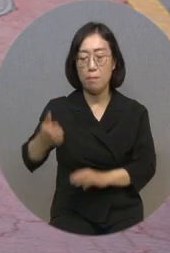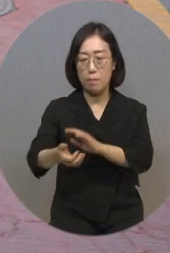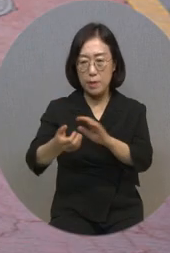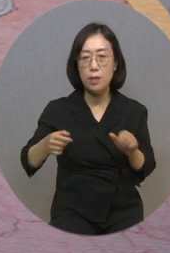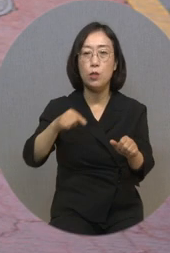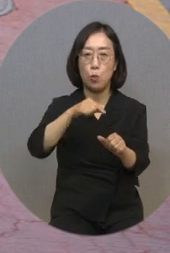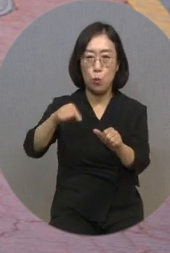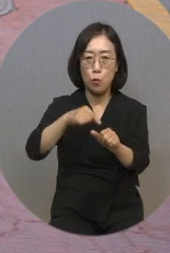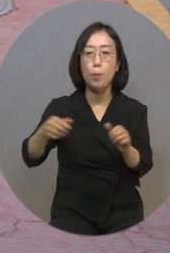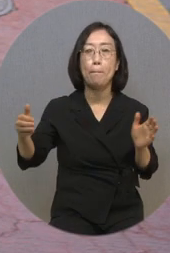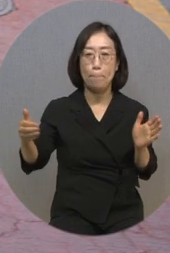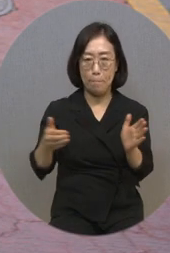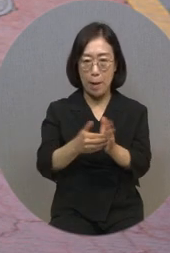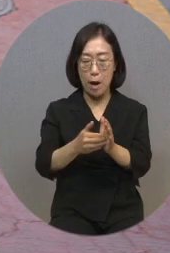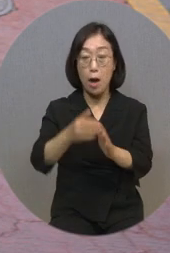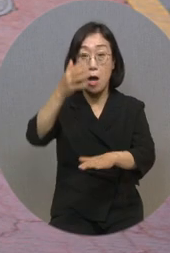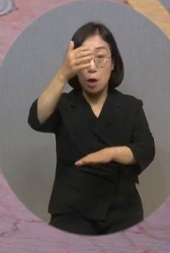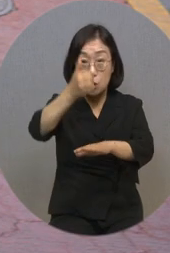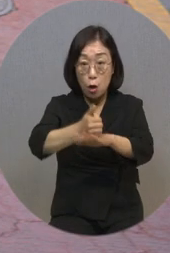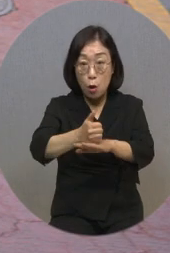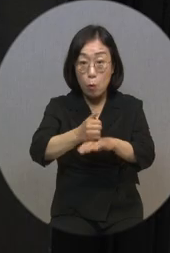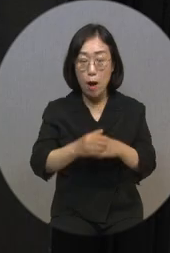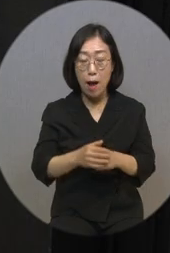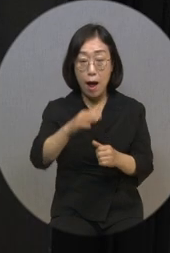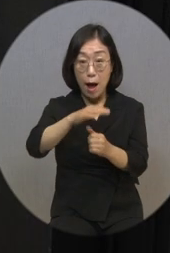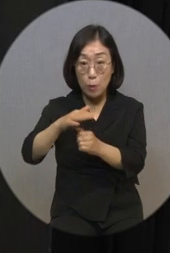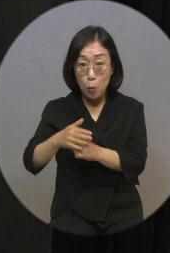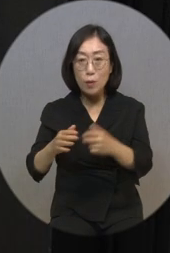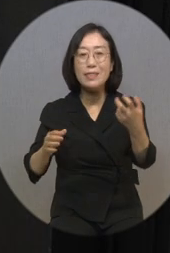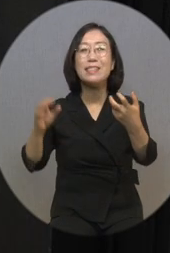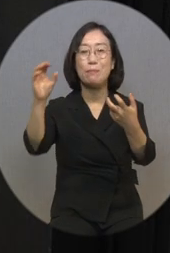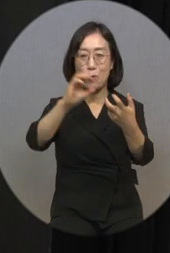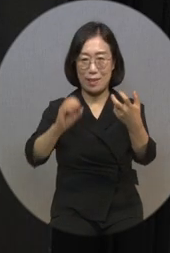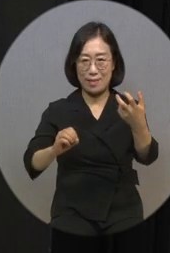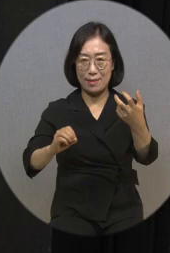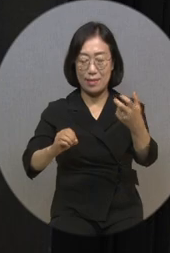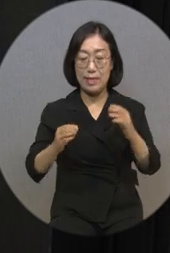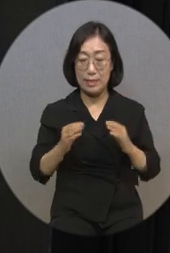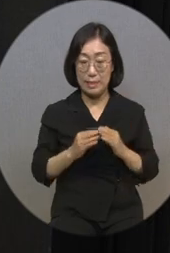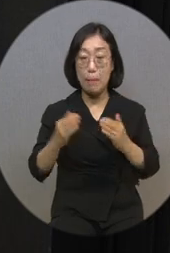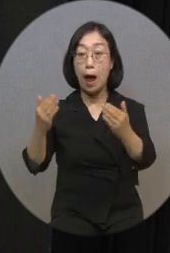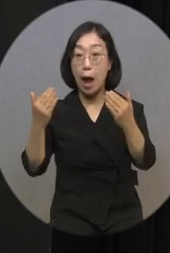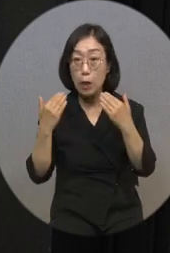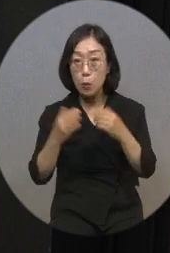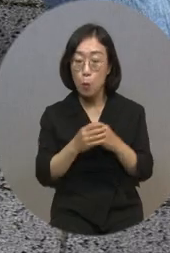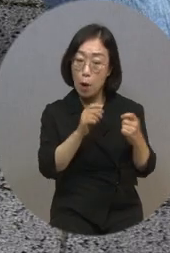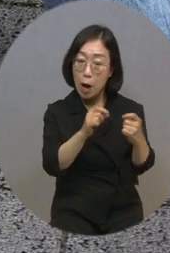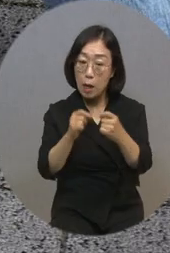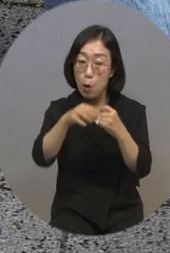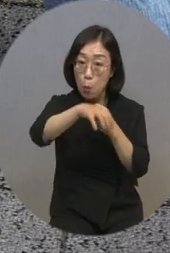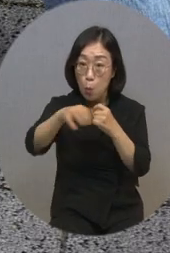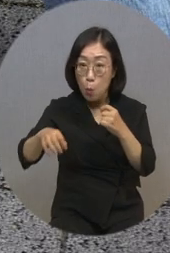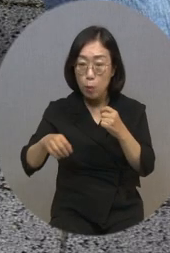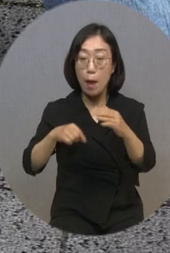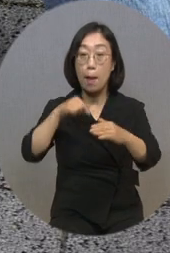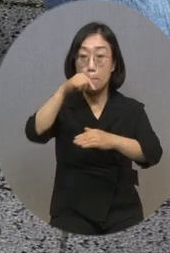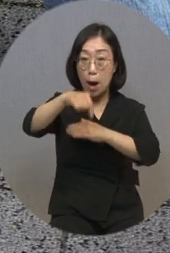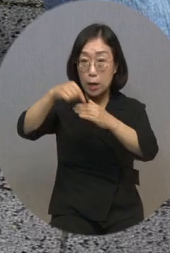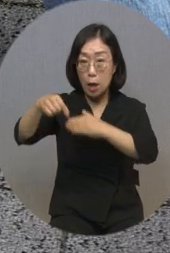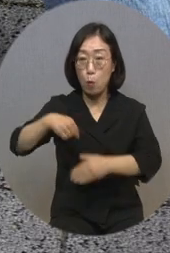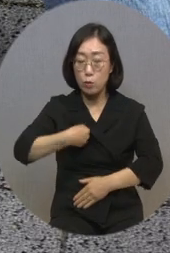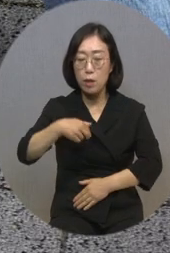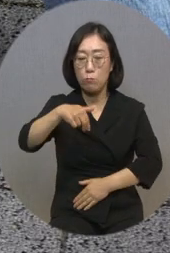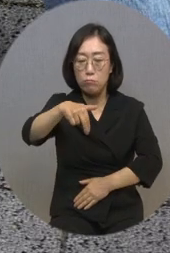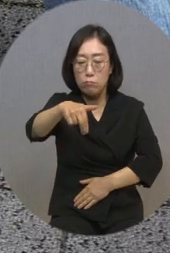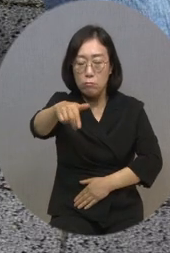제공했습니다. 그 결과 참여 아동 70% 이상이 집과 학교, 근처 실내, 실외에서 혼자